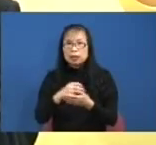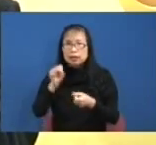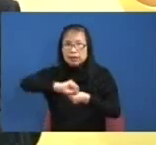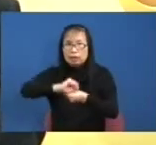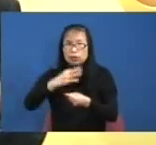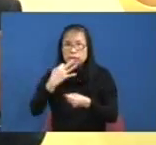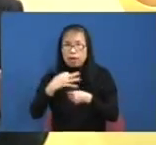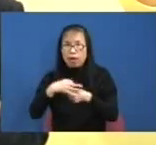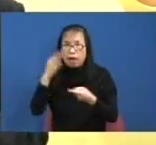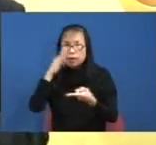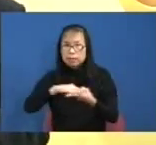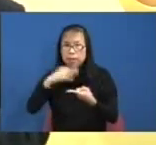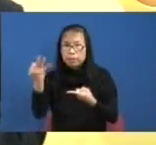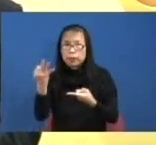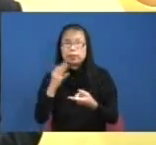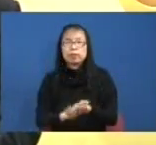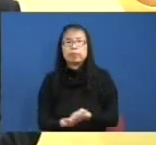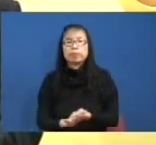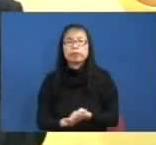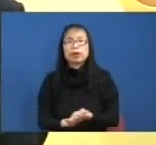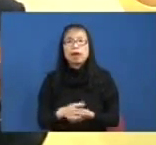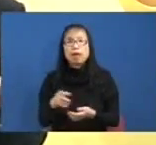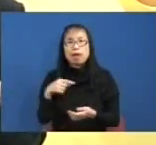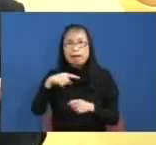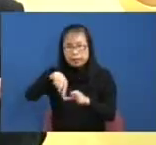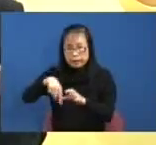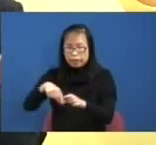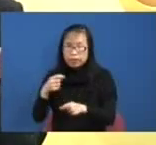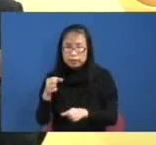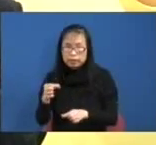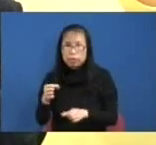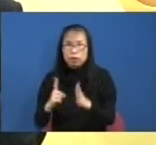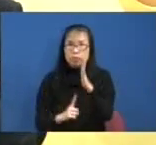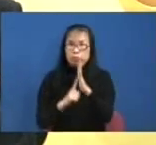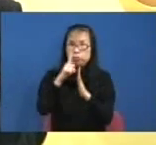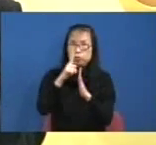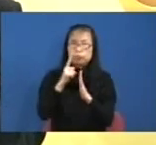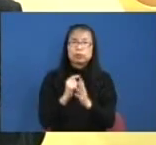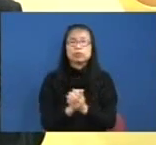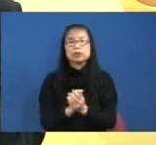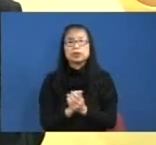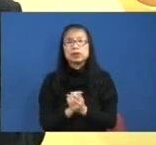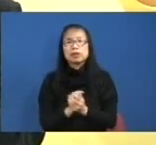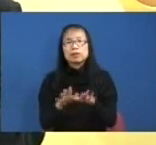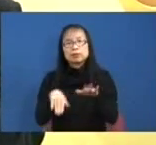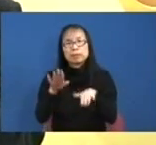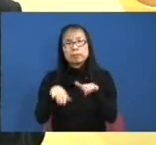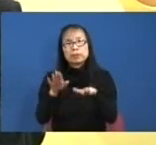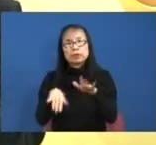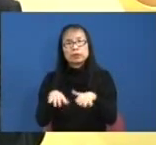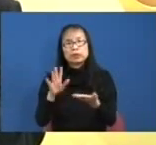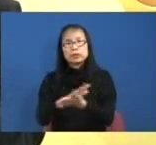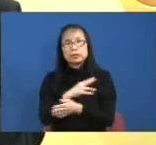已經係歷史新高啦。咁咖啡豆嘅價錢又係升到真係差唔多20年